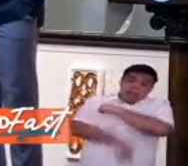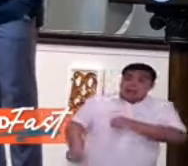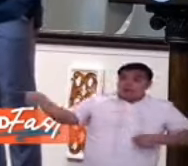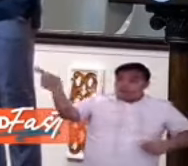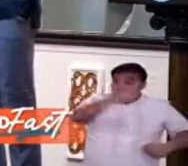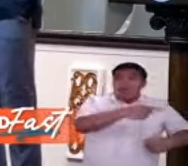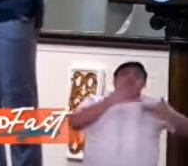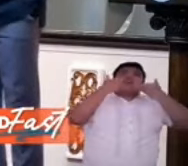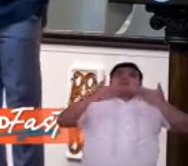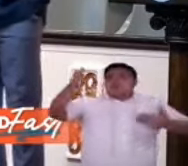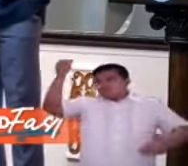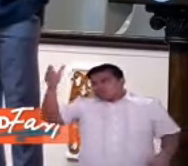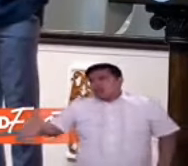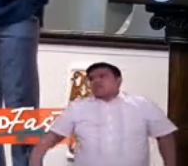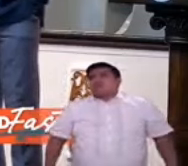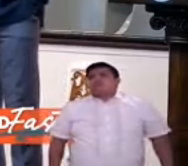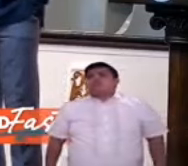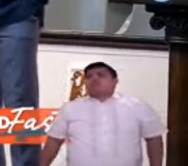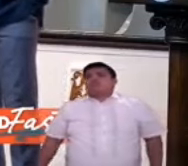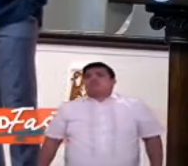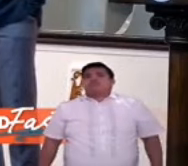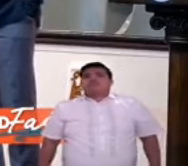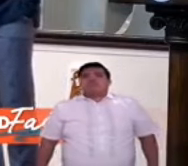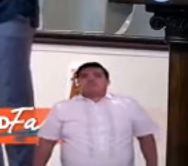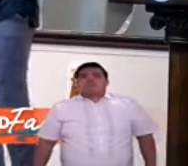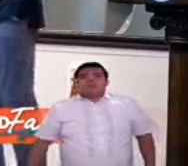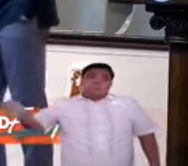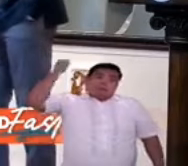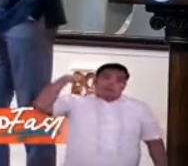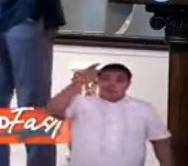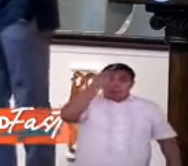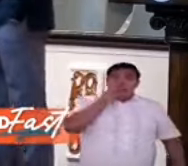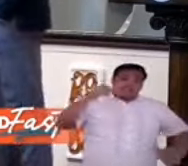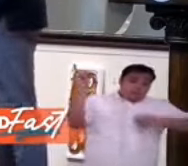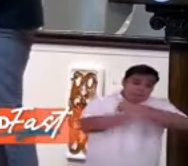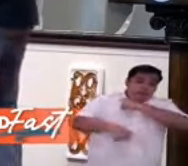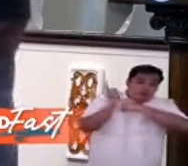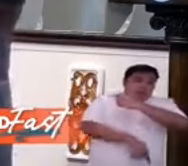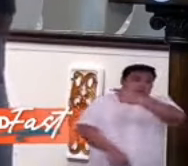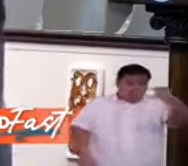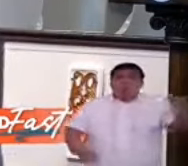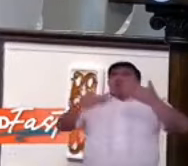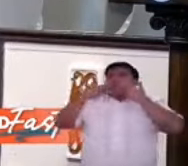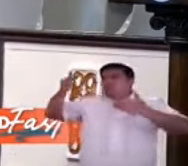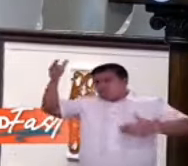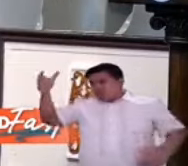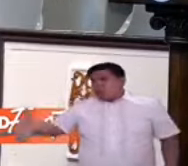kaimito, unsa nang dihang mga lami kaayong sing